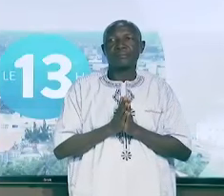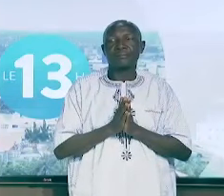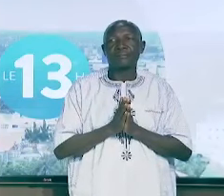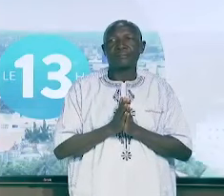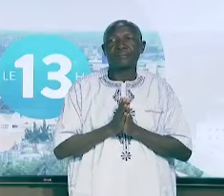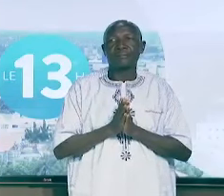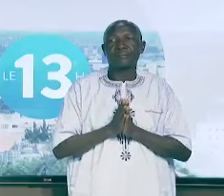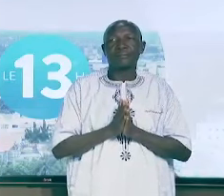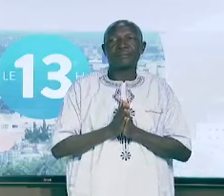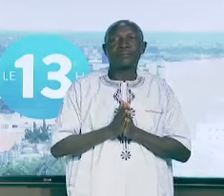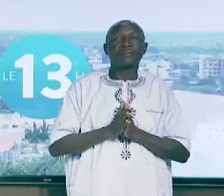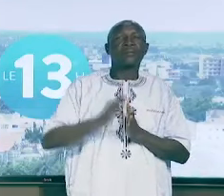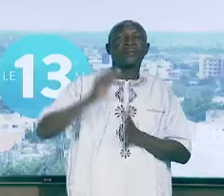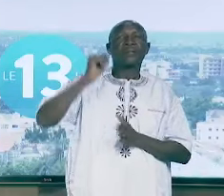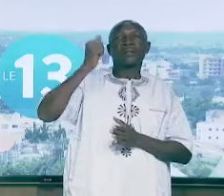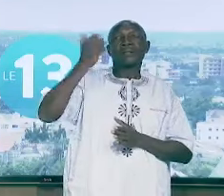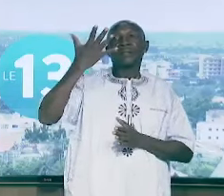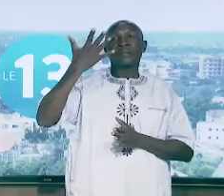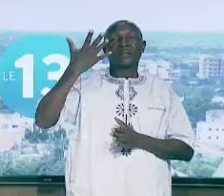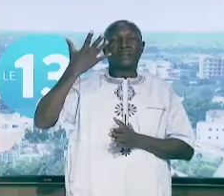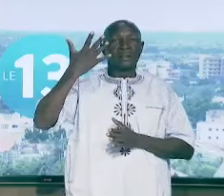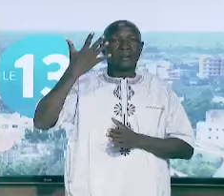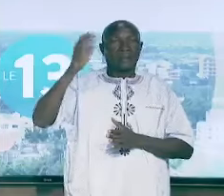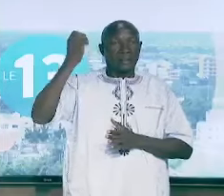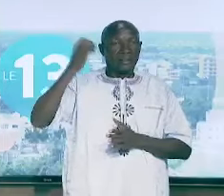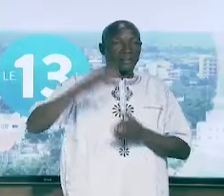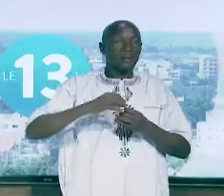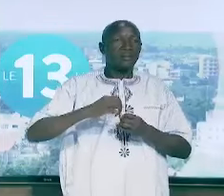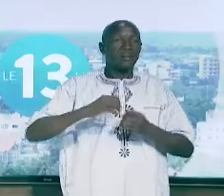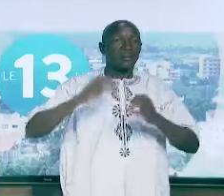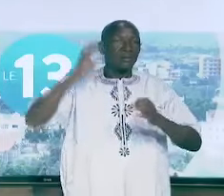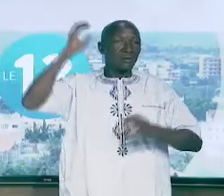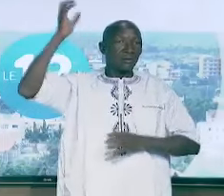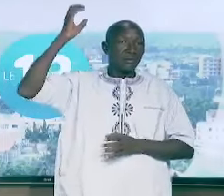En marge de la 15e conférence islamique de l'OCI,